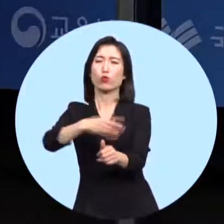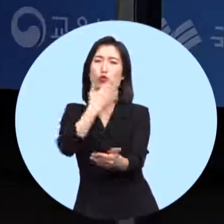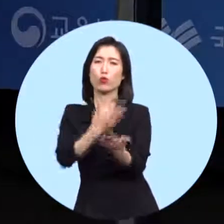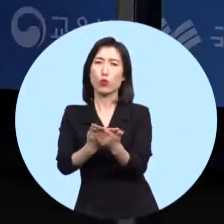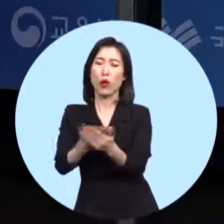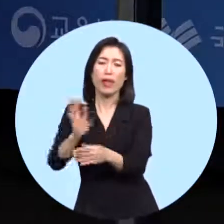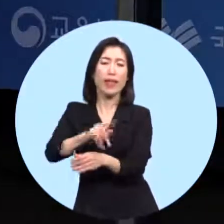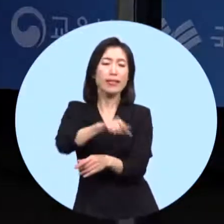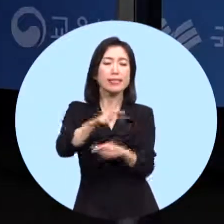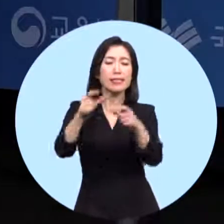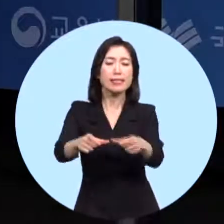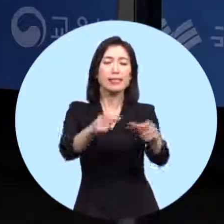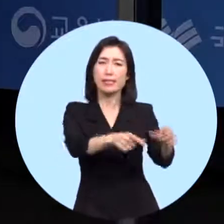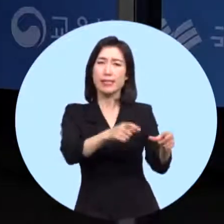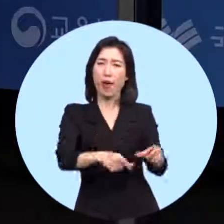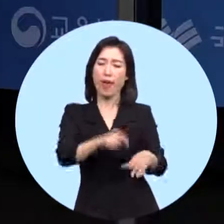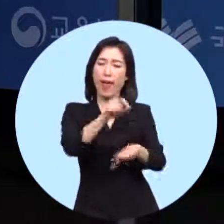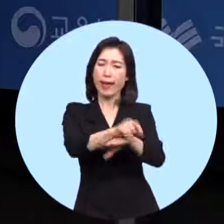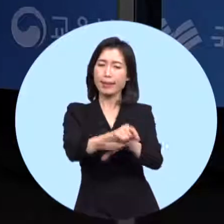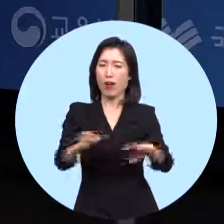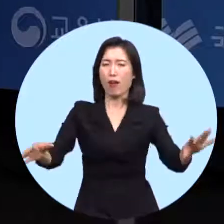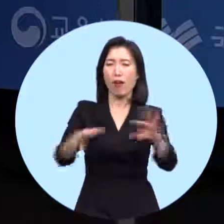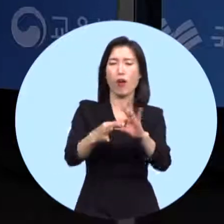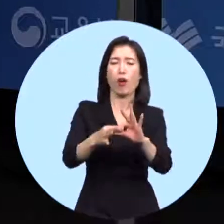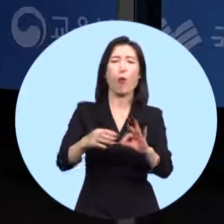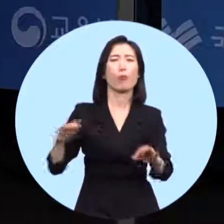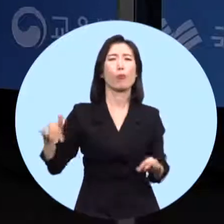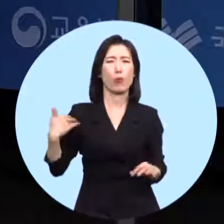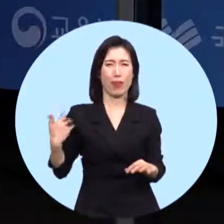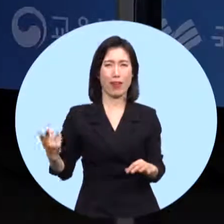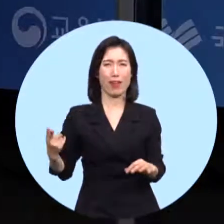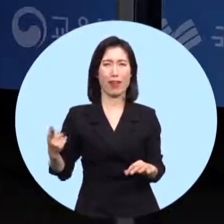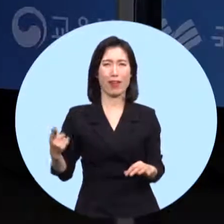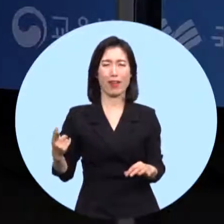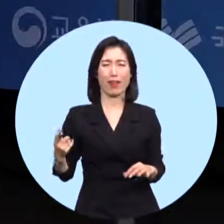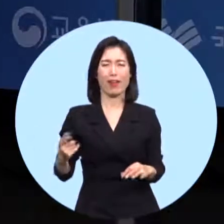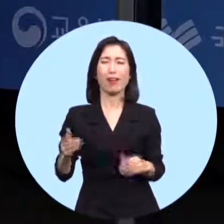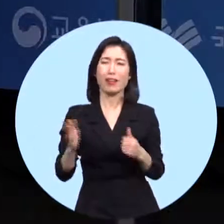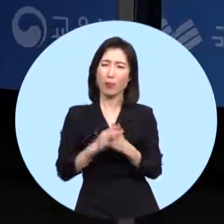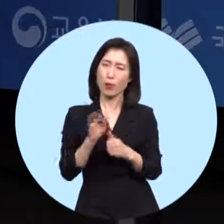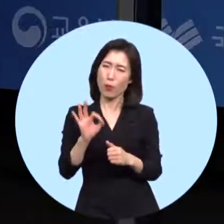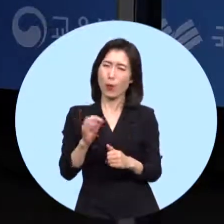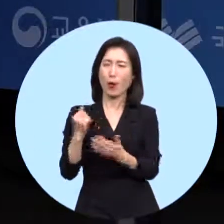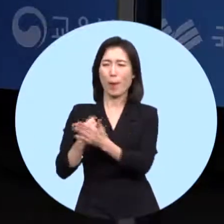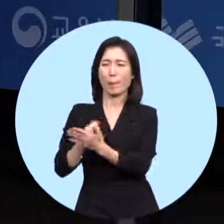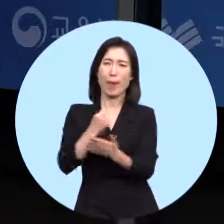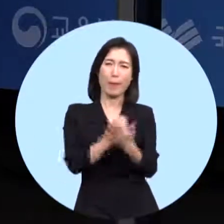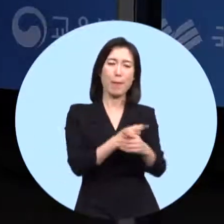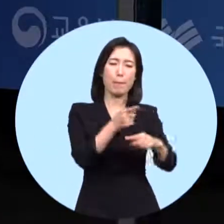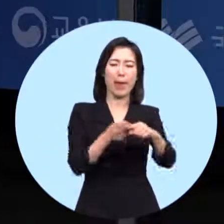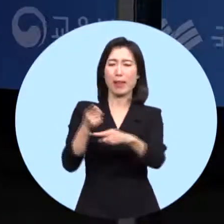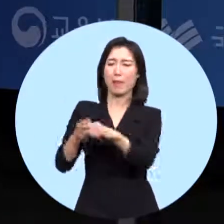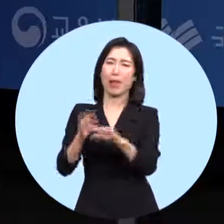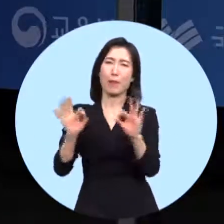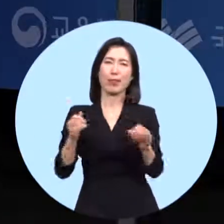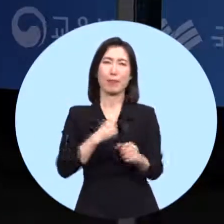우리 지역사회에서 행정과 같이 어떻게 이루어지는가 하는 것에 대한 얘기가 잘 이루어지지 않는 부분도